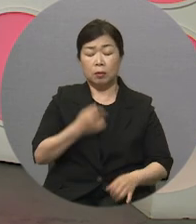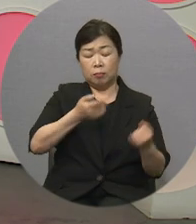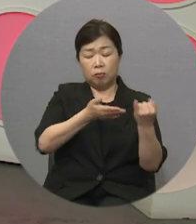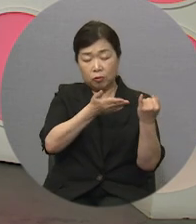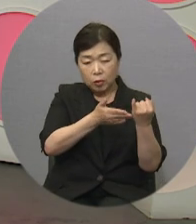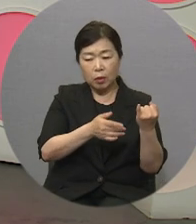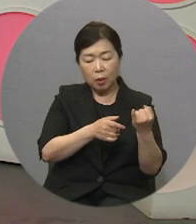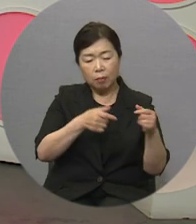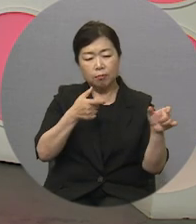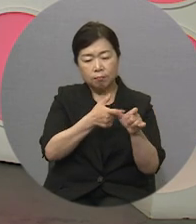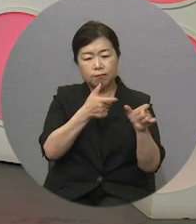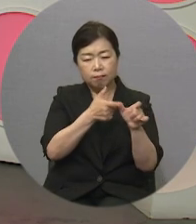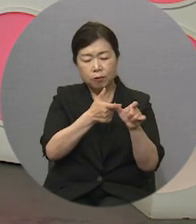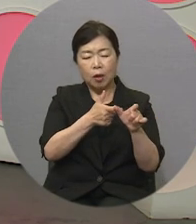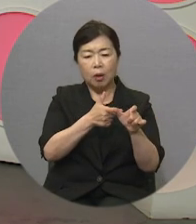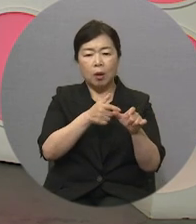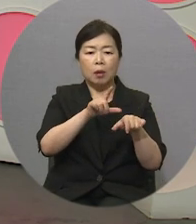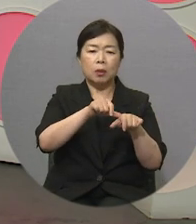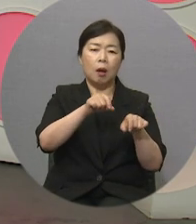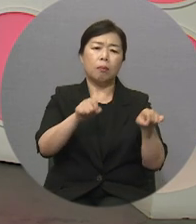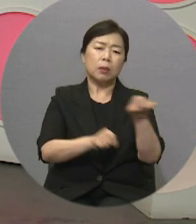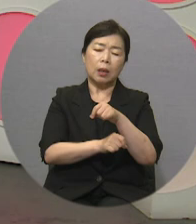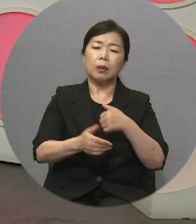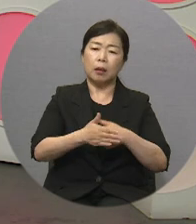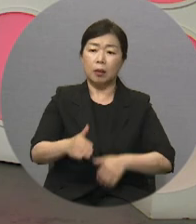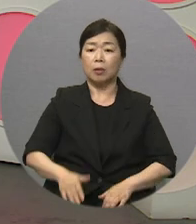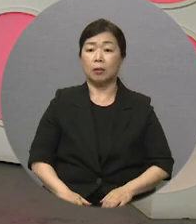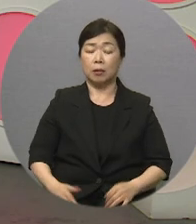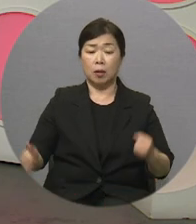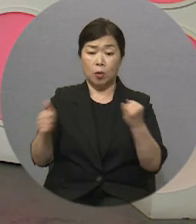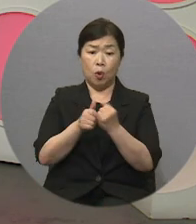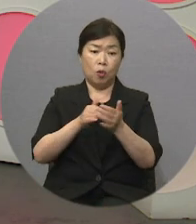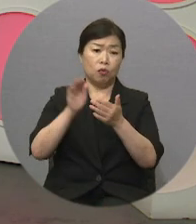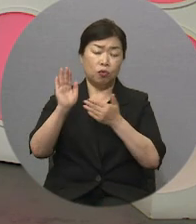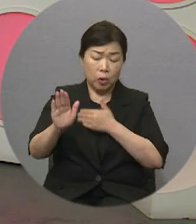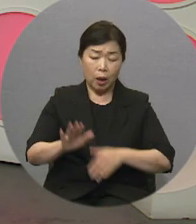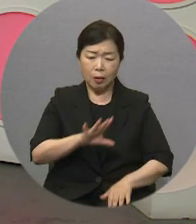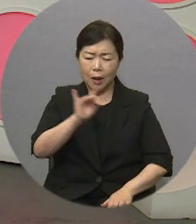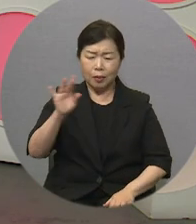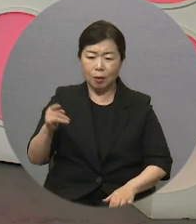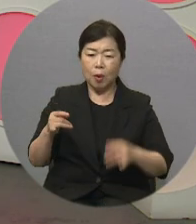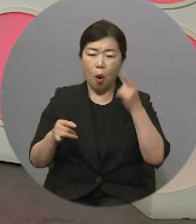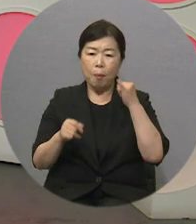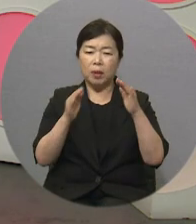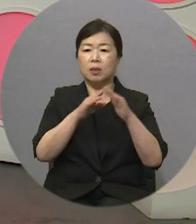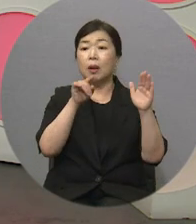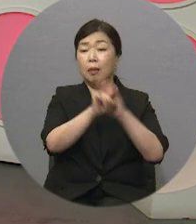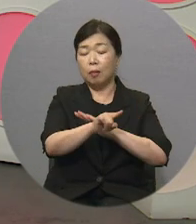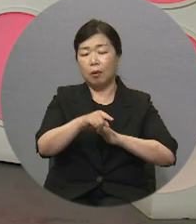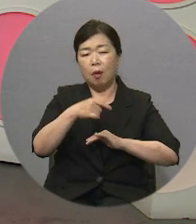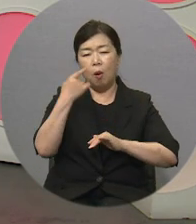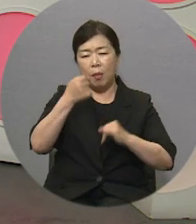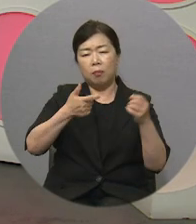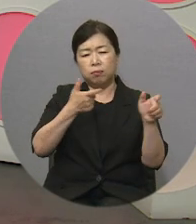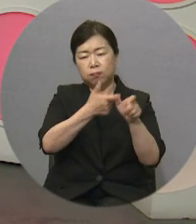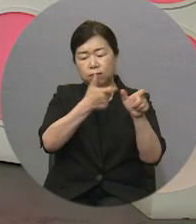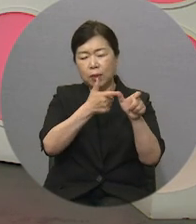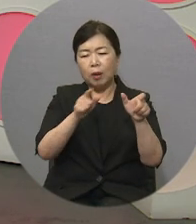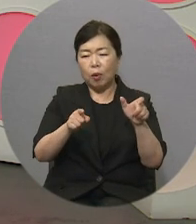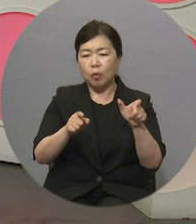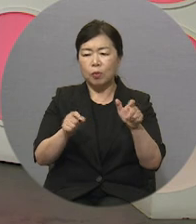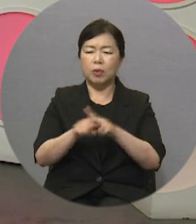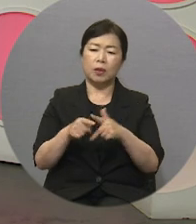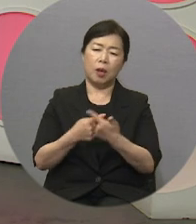결혼 전처럼 자주 얼굴 뵙거나 도와드리지 못하니 한 번씩 그러는 건 자기가 좀 모른 척 넘어가 달라고 부탁도 했습니다.